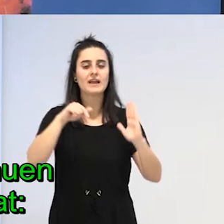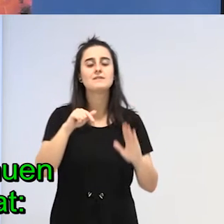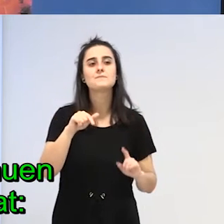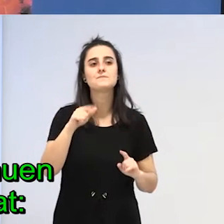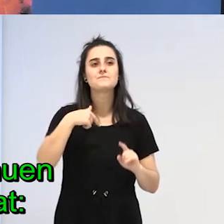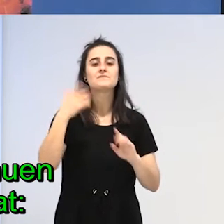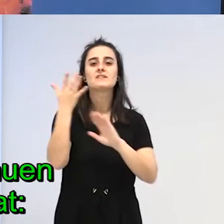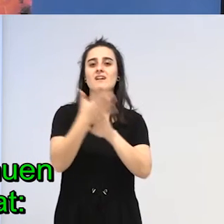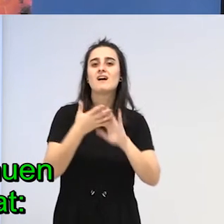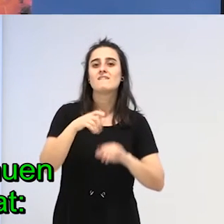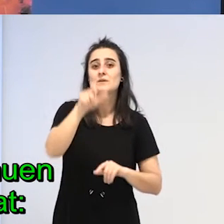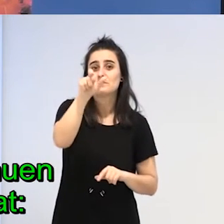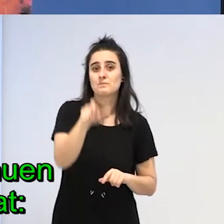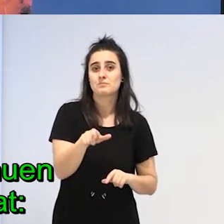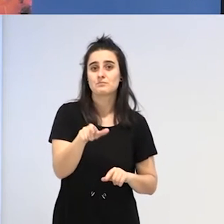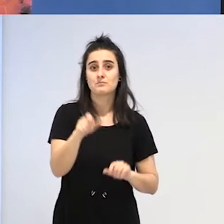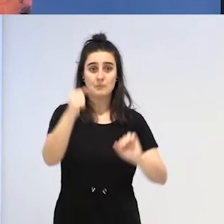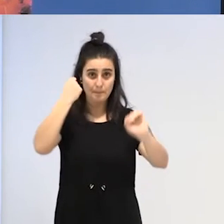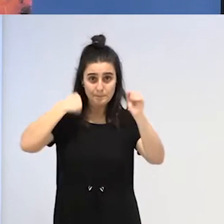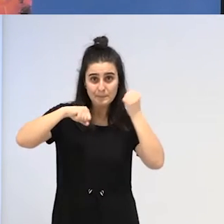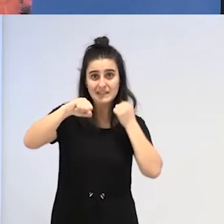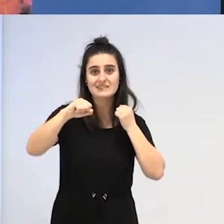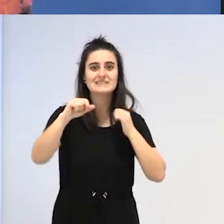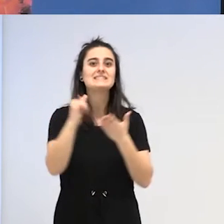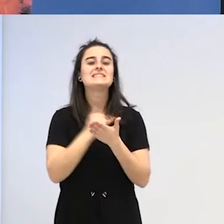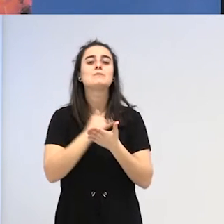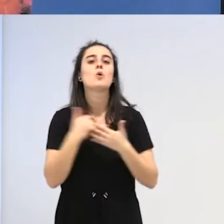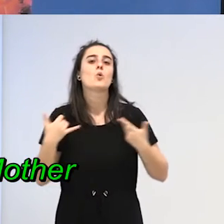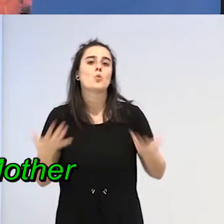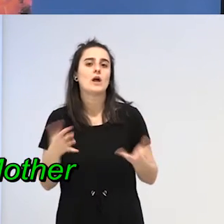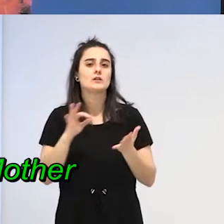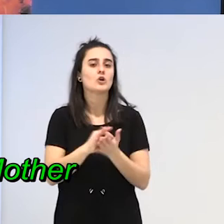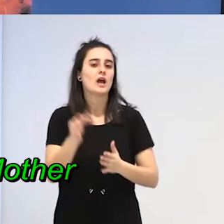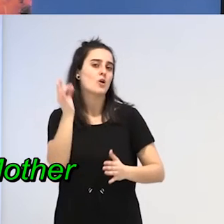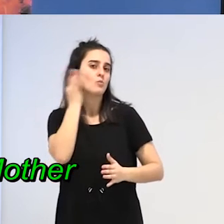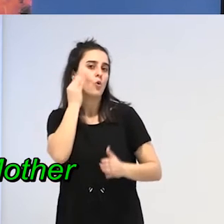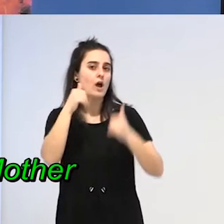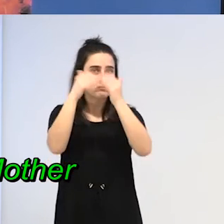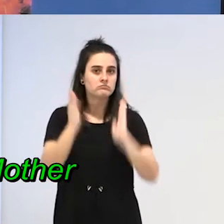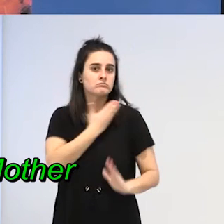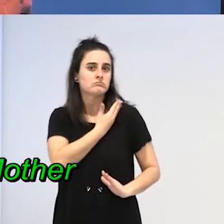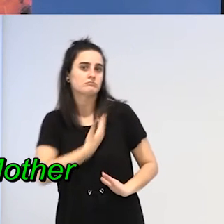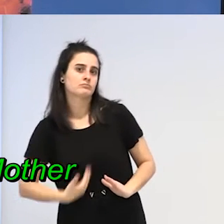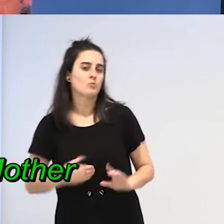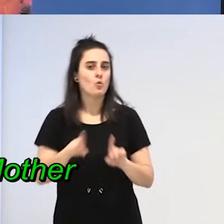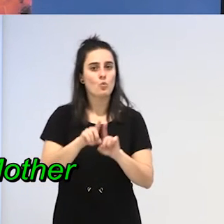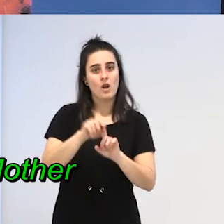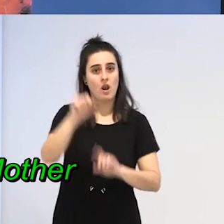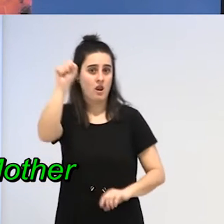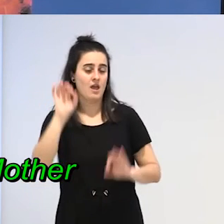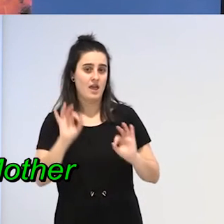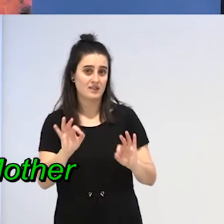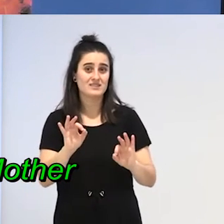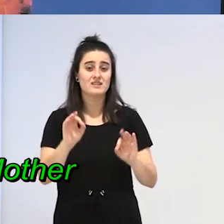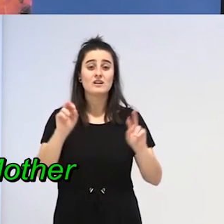badagoela pertsonaia mota bat, etxeko andre heroia zena. Eta Judith Merrillen That Only a Mother